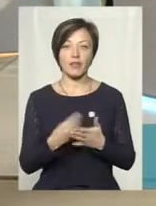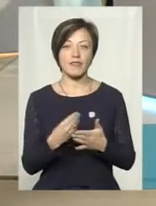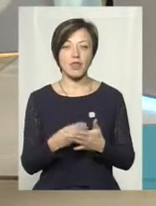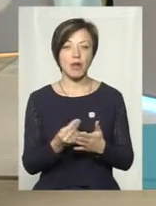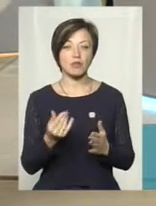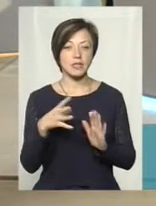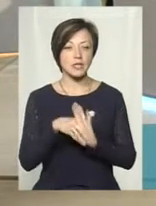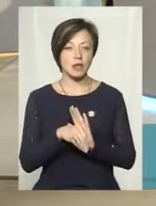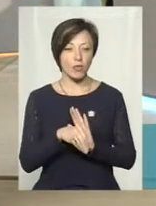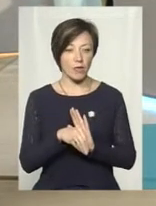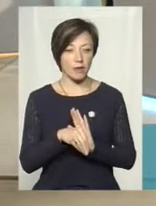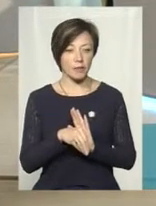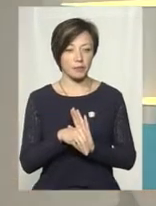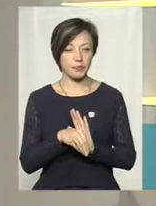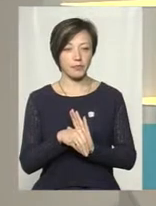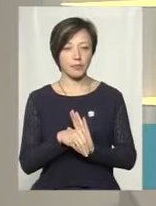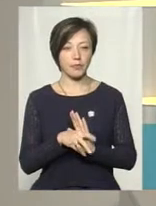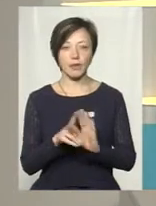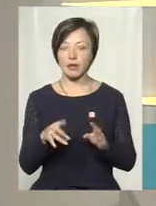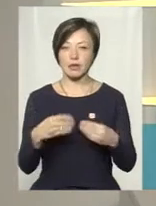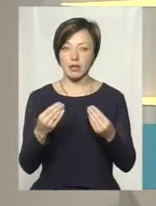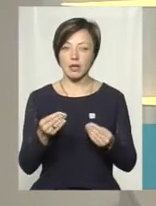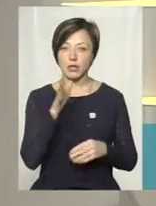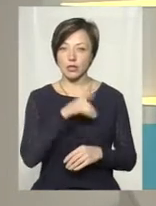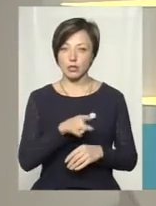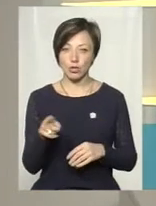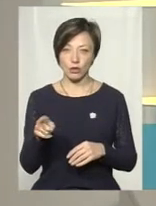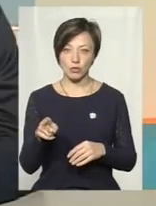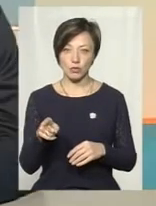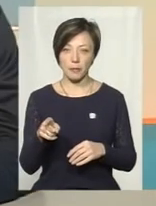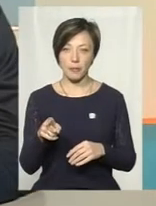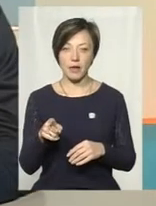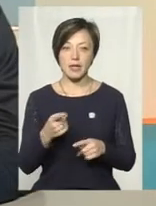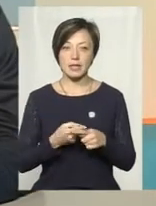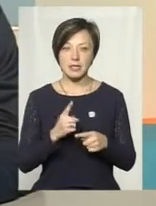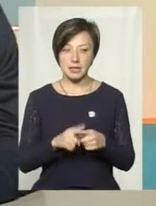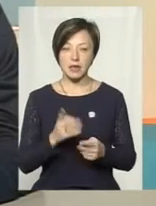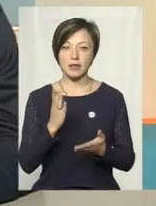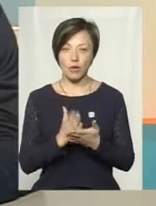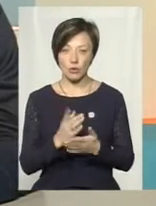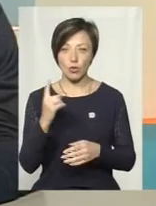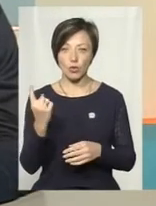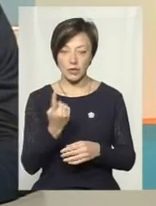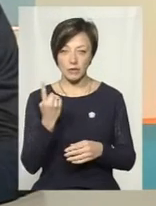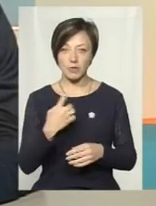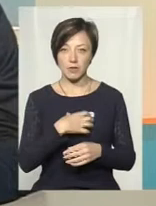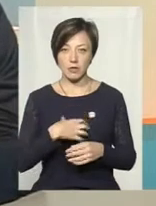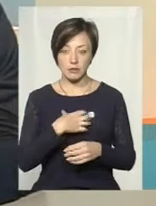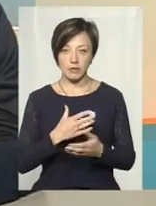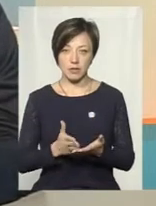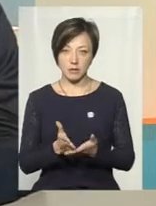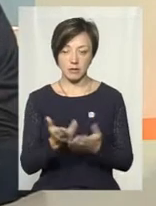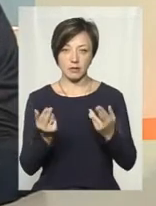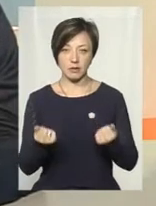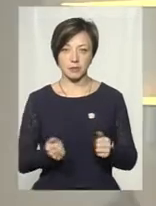от складова, яка, напевно, що не дає часу, так? Ну, це є і також одним із таких ключових аспектів,